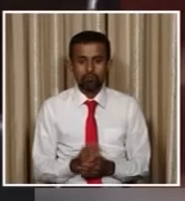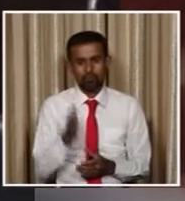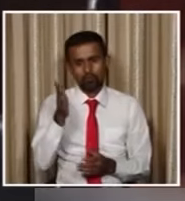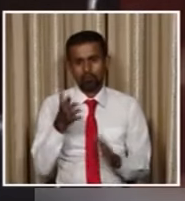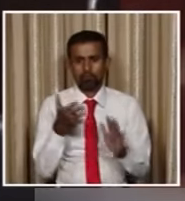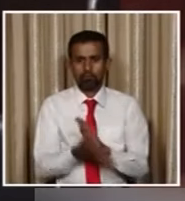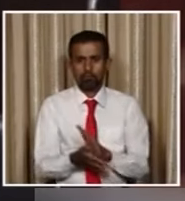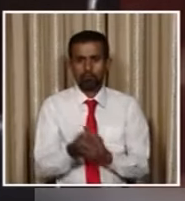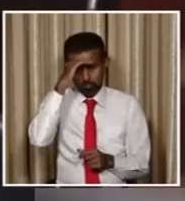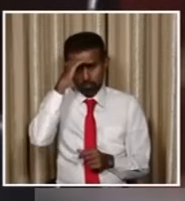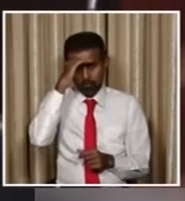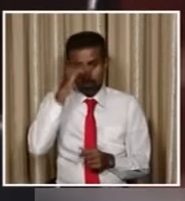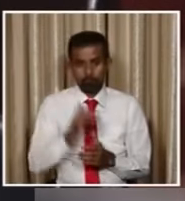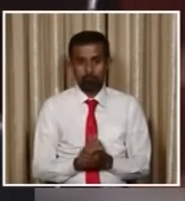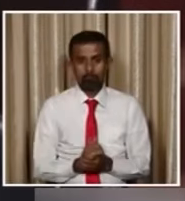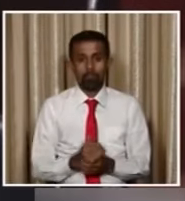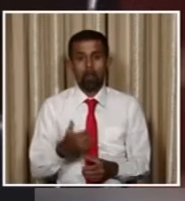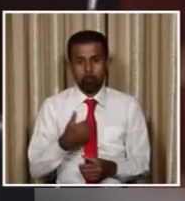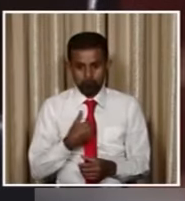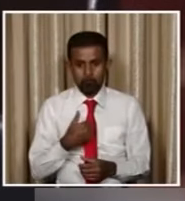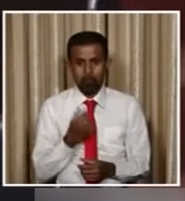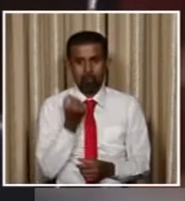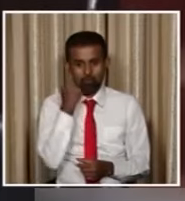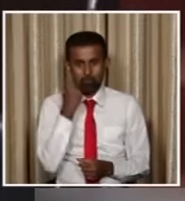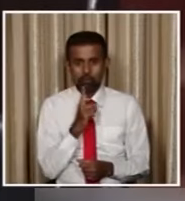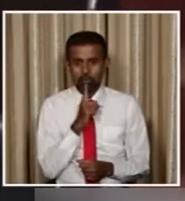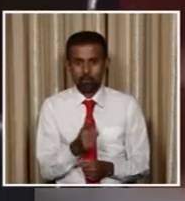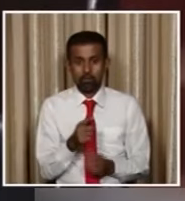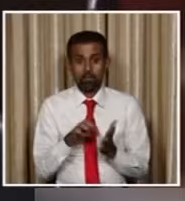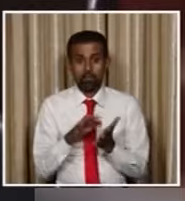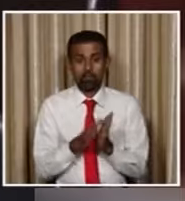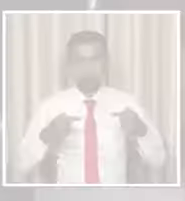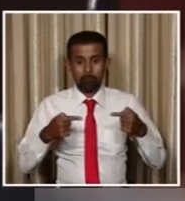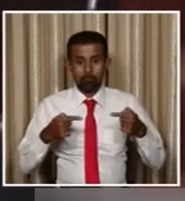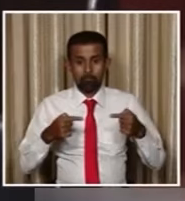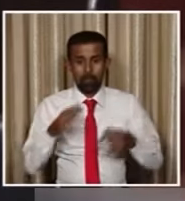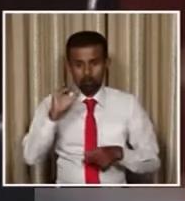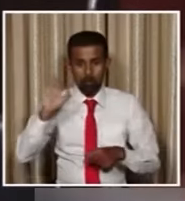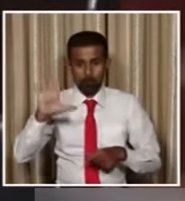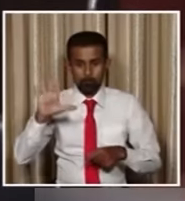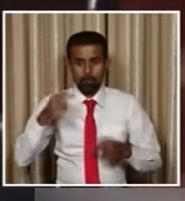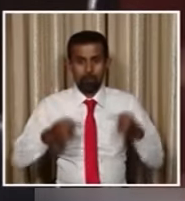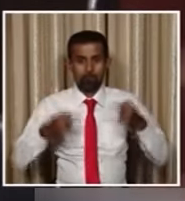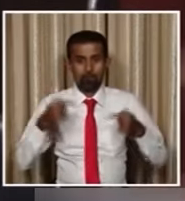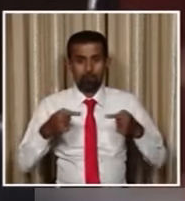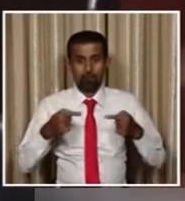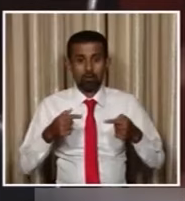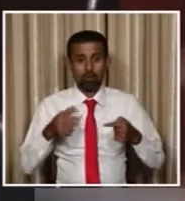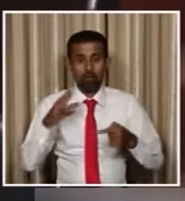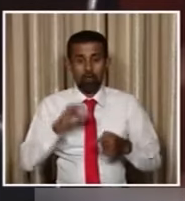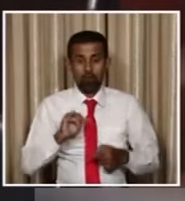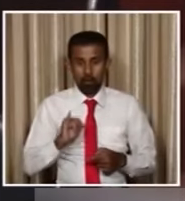වැරද්ද කරුවේ පොඩ්ඩක් අහගෙන ඉන්න මම යෝජනා කරනවා ස්ථාවර නියෝග අත්තිටවලා 5 වෙනකම් මේ විවාදය අරන් ගිහලා 6